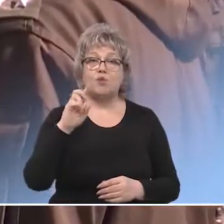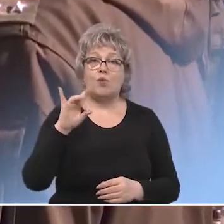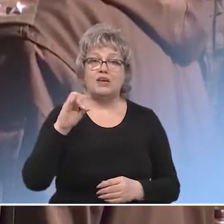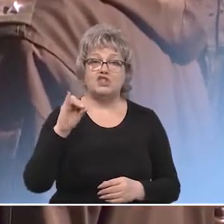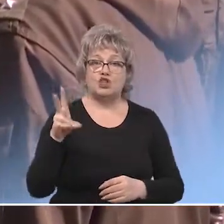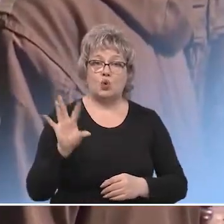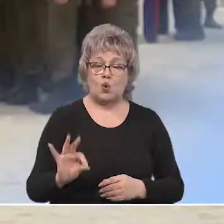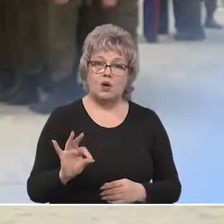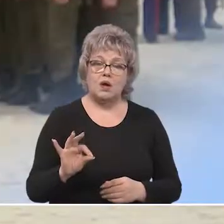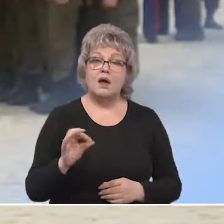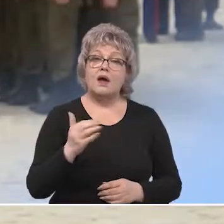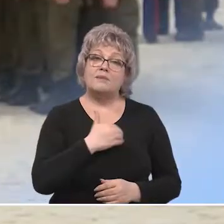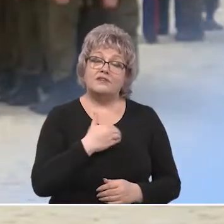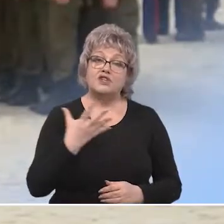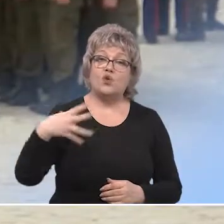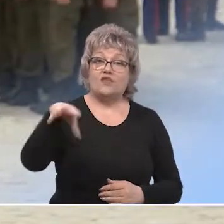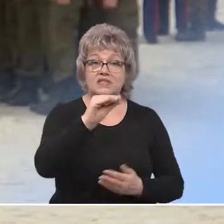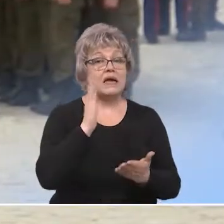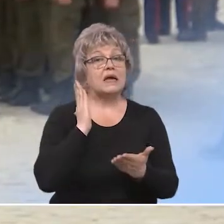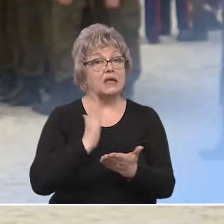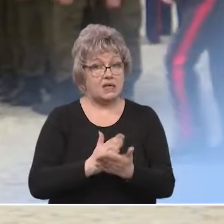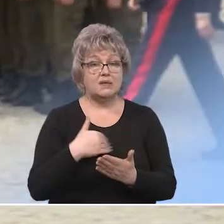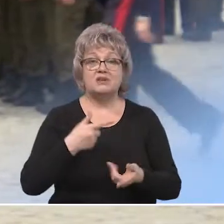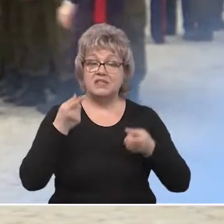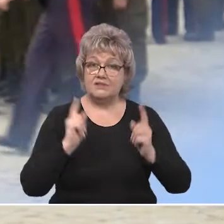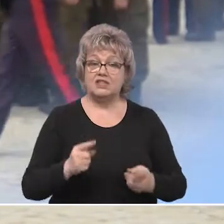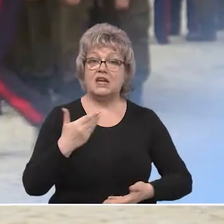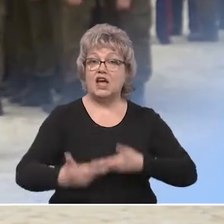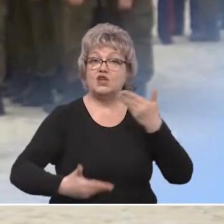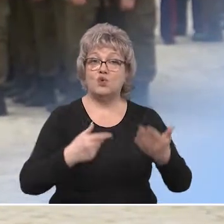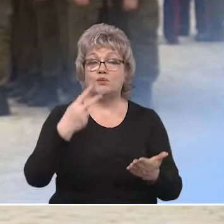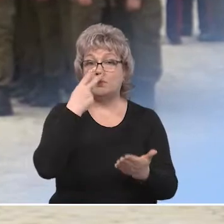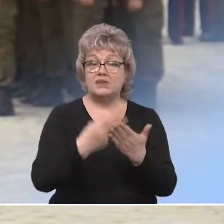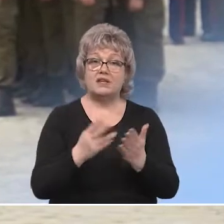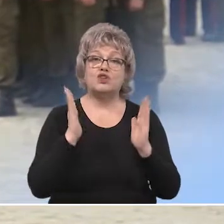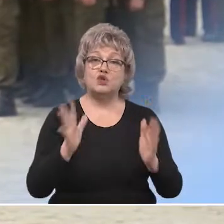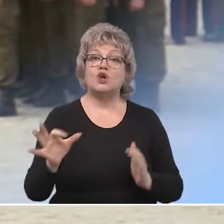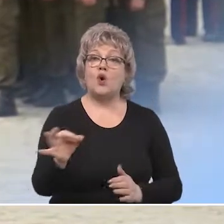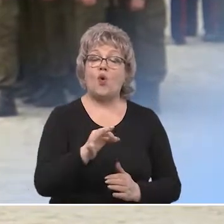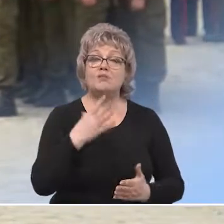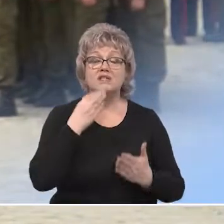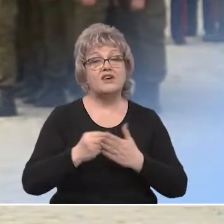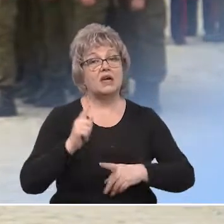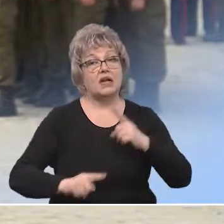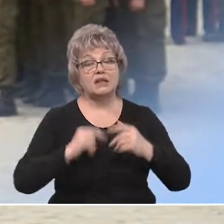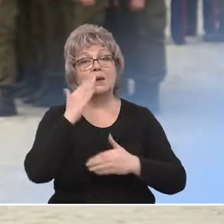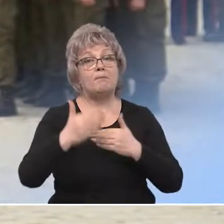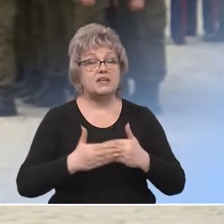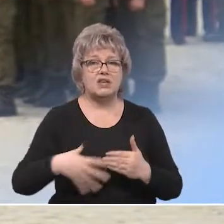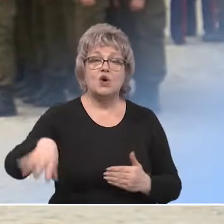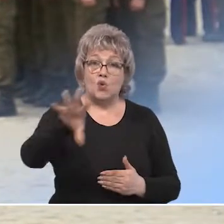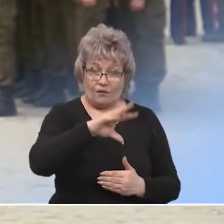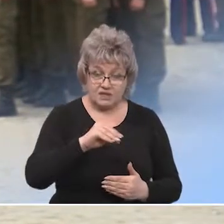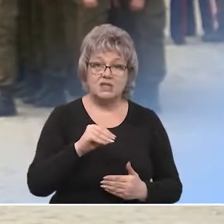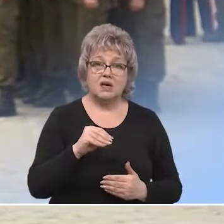Виталий Бабыльченко. Мотивация у всех есть. Мы действительно идем для того, чтобы представить не только область, а своих родных, близких.